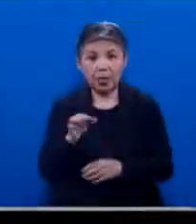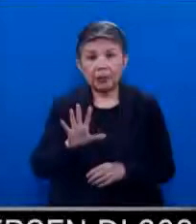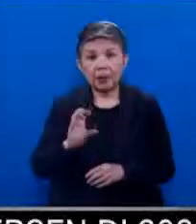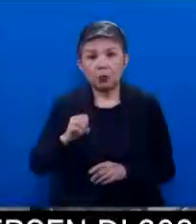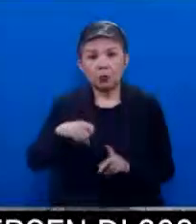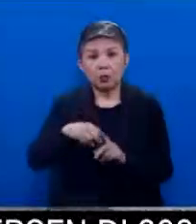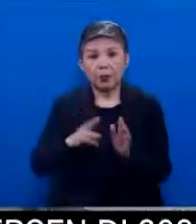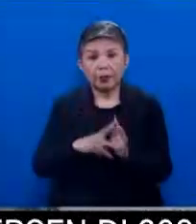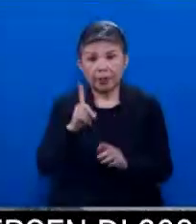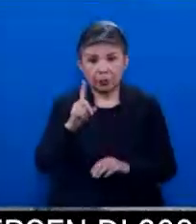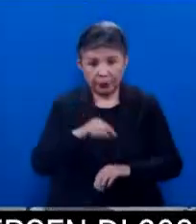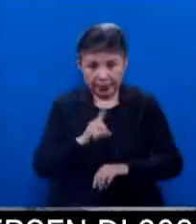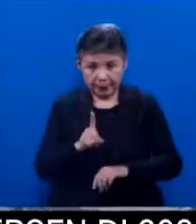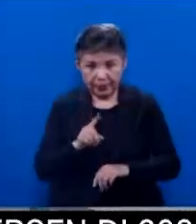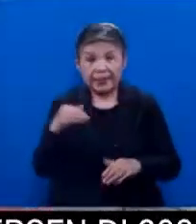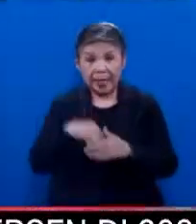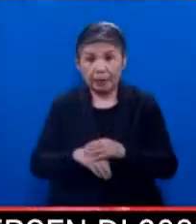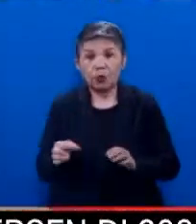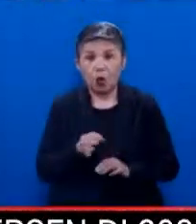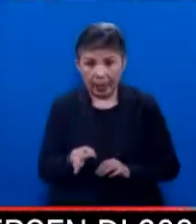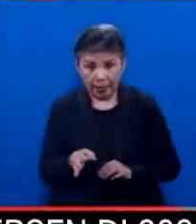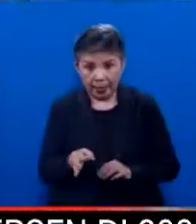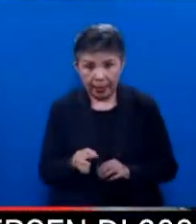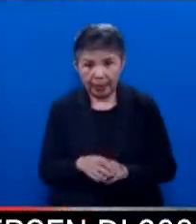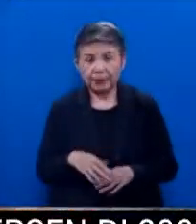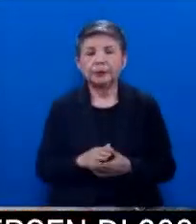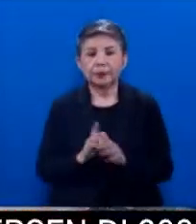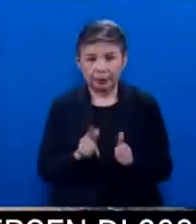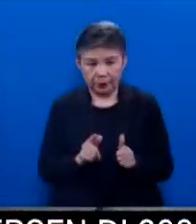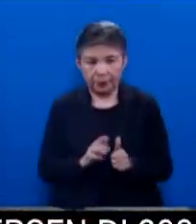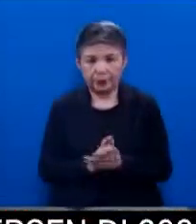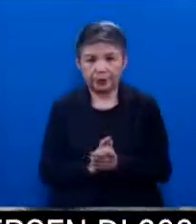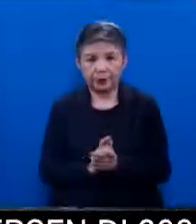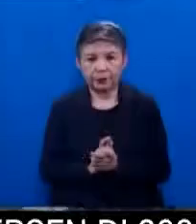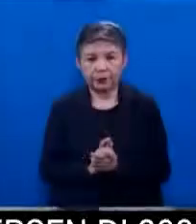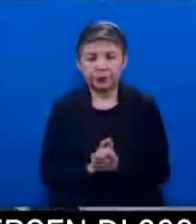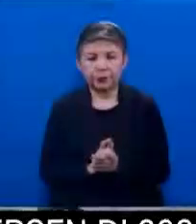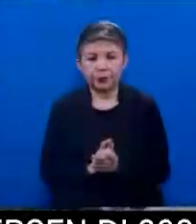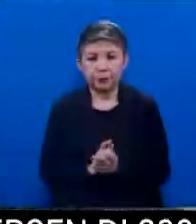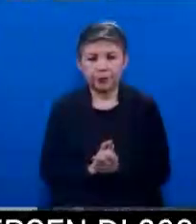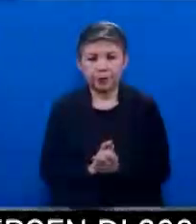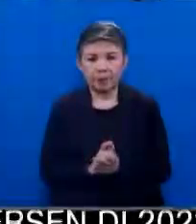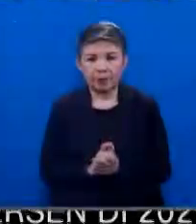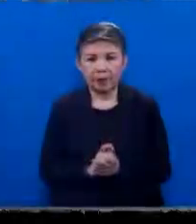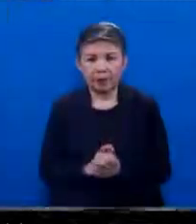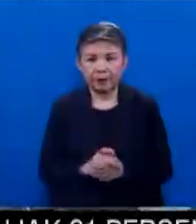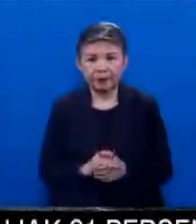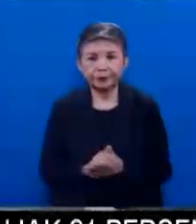jam dinilai ideal untuk dapat mengantisipasi bila kendaraan di depan rem mendadak.